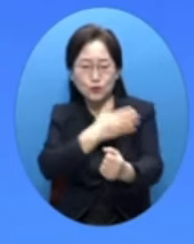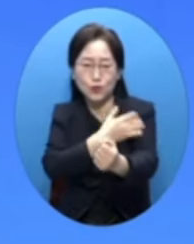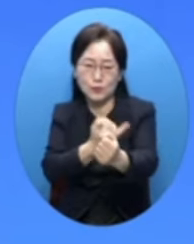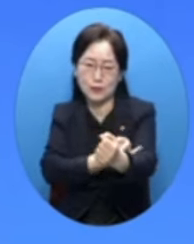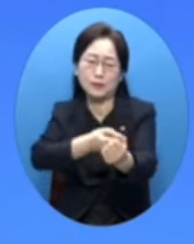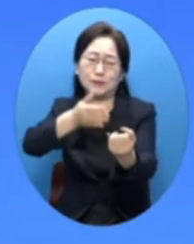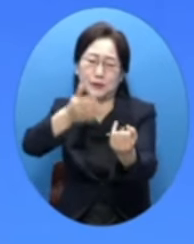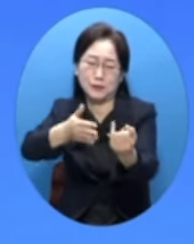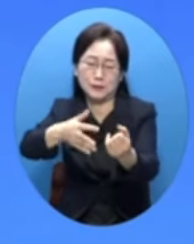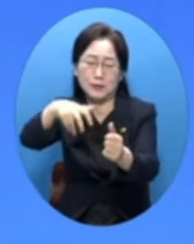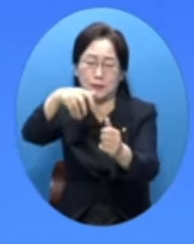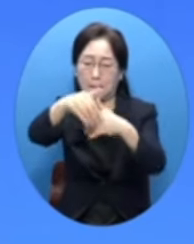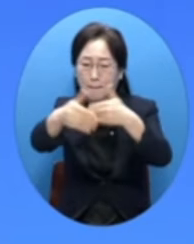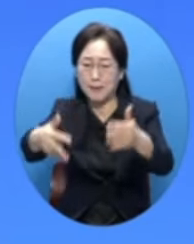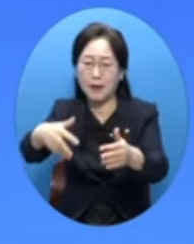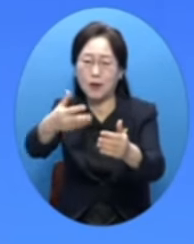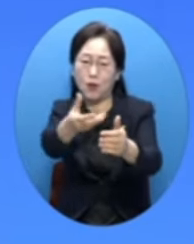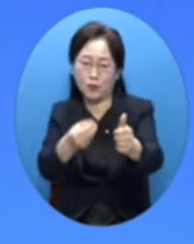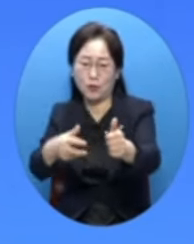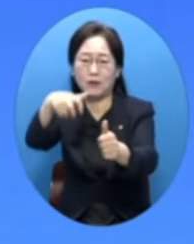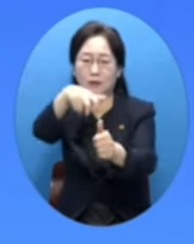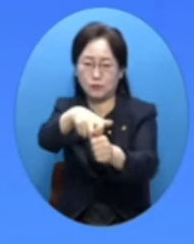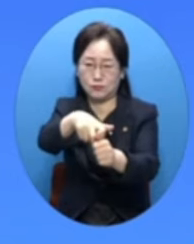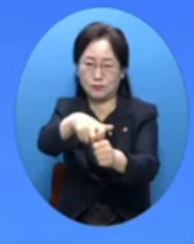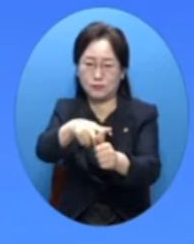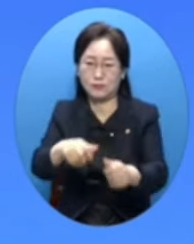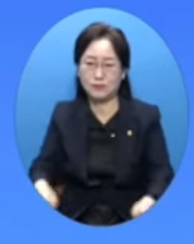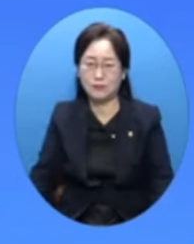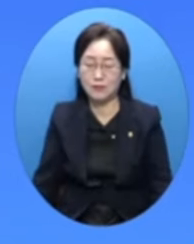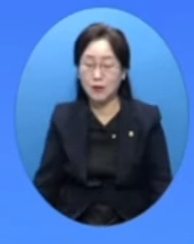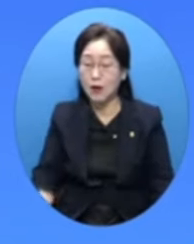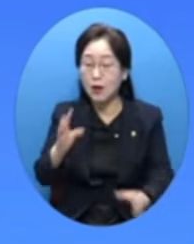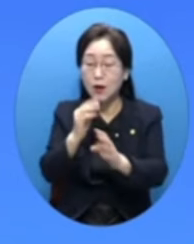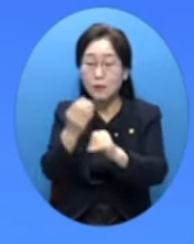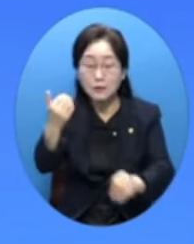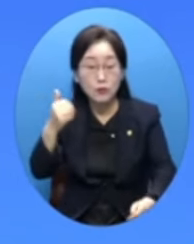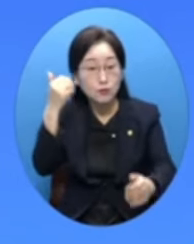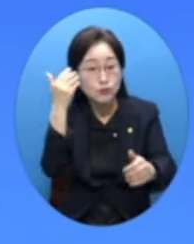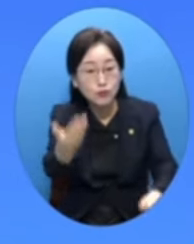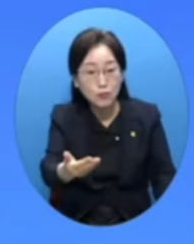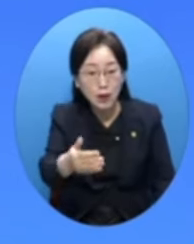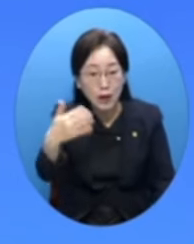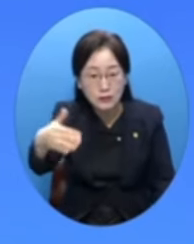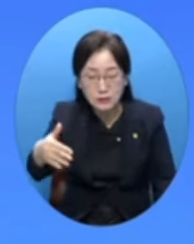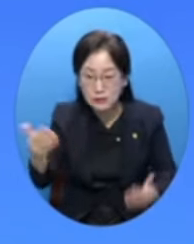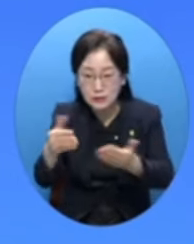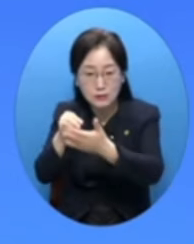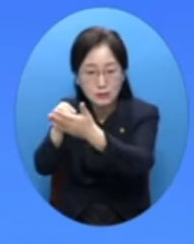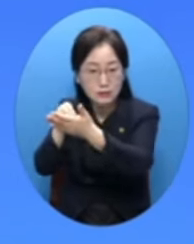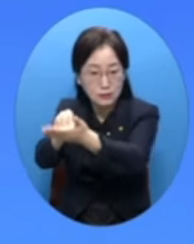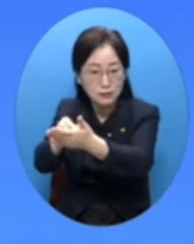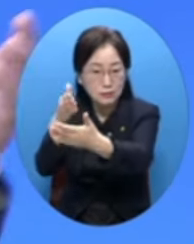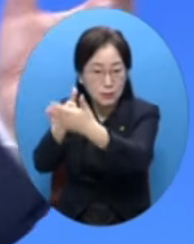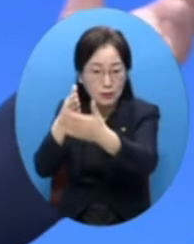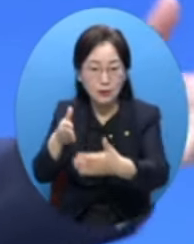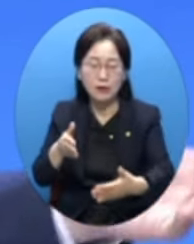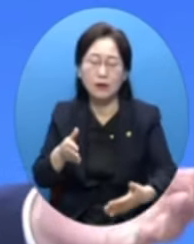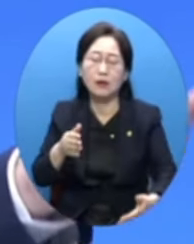하숙을 해서 방학 하나 얻어갖고 있는데, 제가 얼마 전에 물어보니까 아직도 직장을 못 구했다 그럽니다. 그렇습니다.